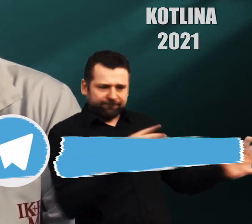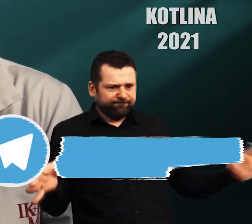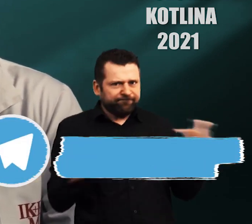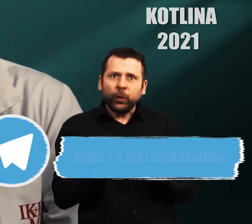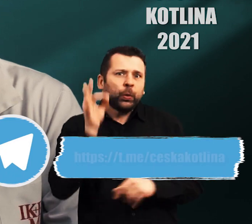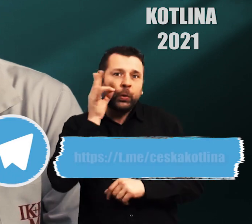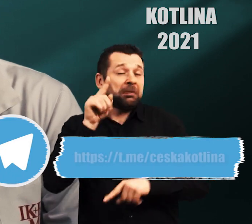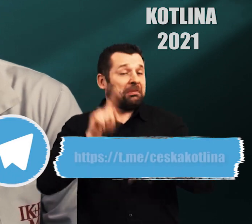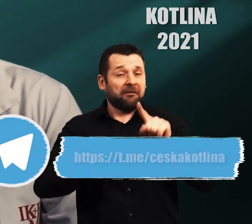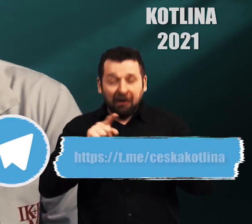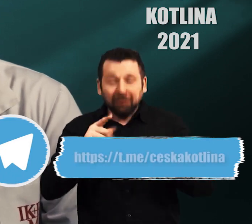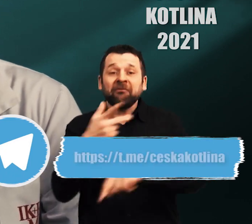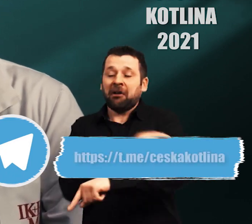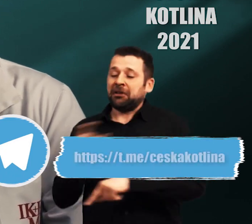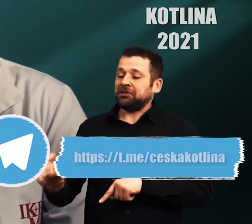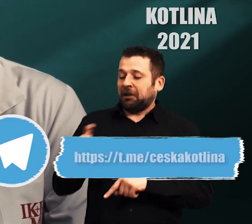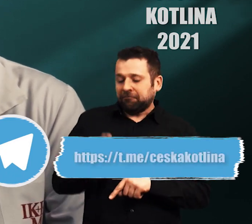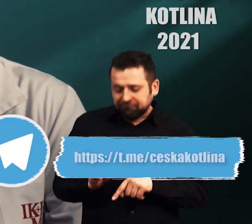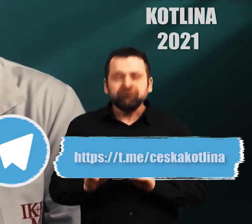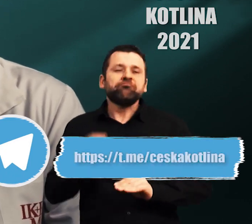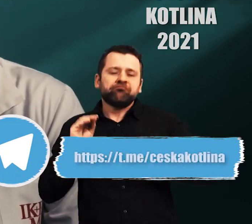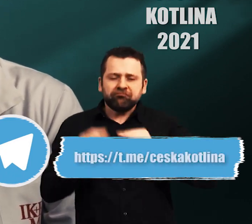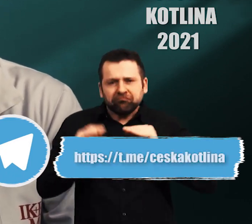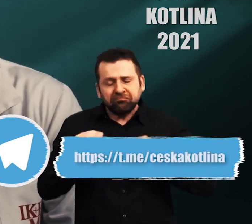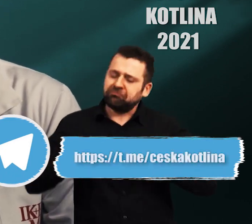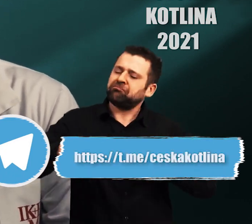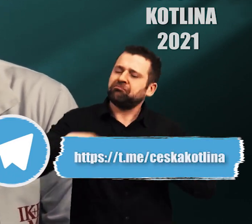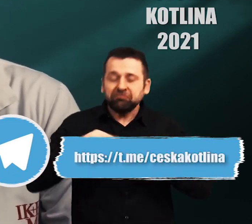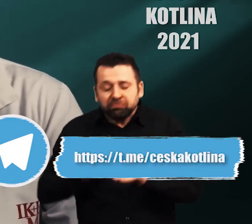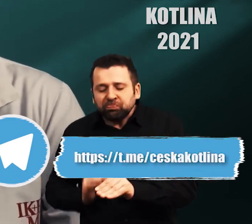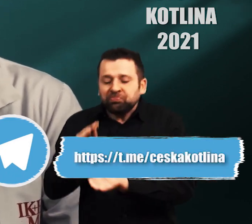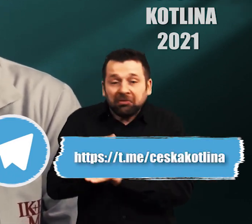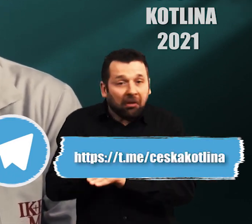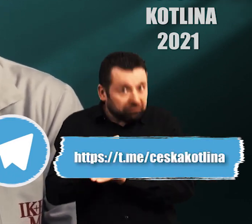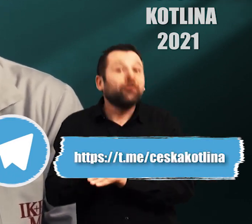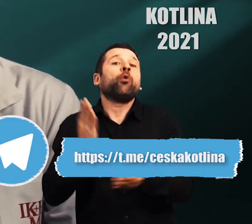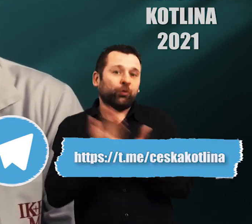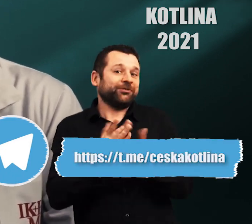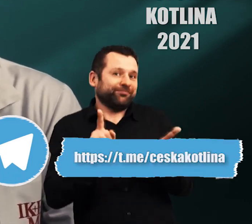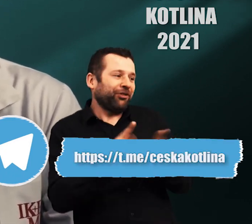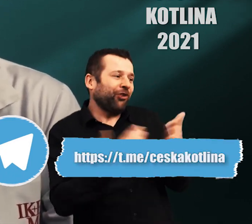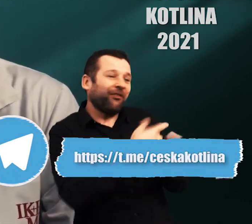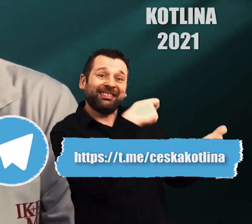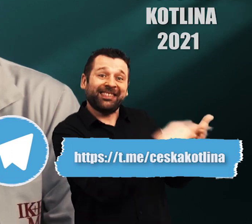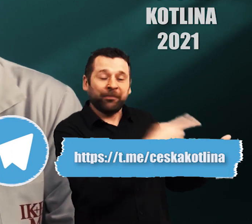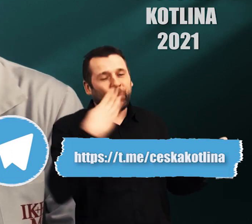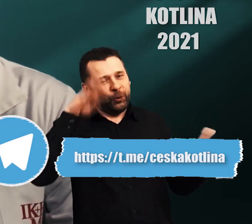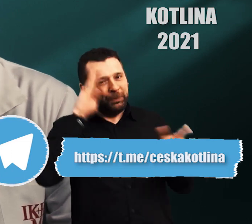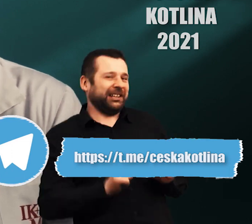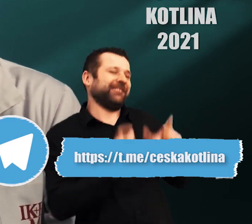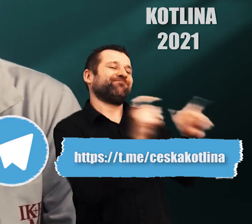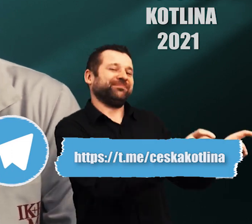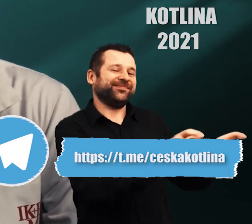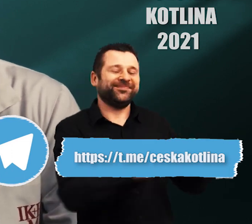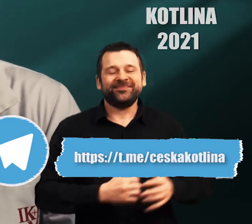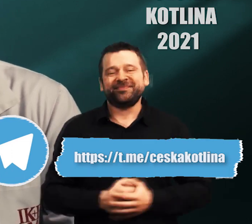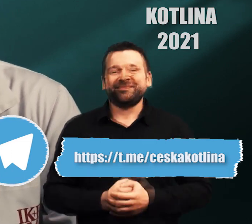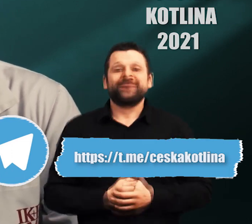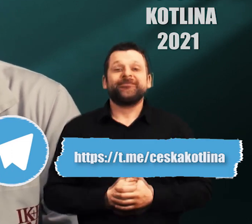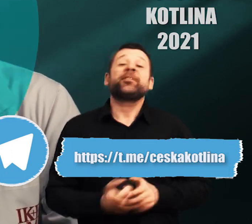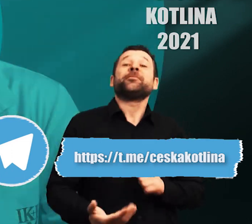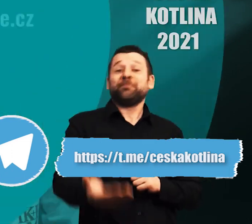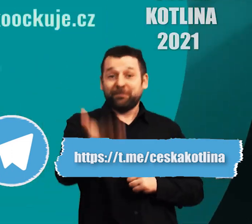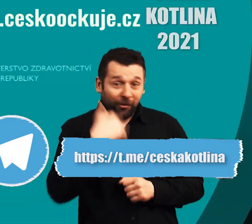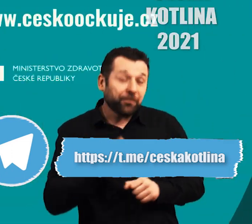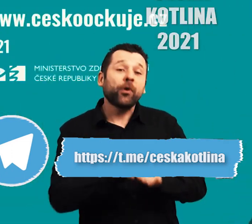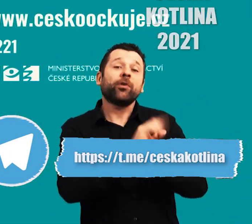vakcína účinná jen minimálně, bude trvat řádově týdny, než se vyrobí vakcína nová, která bude účinná i proti této